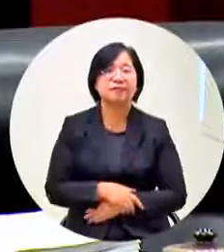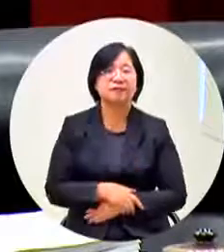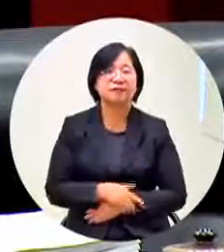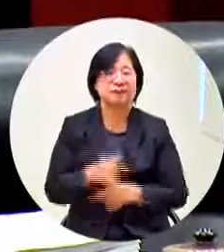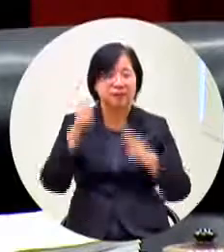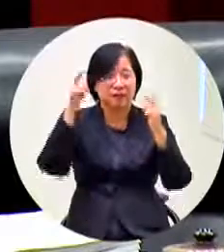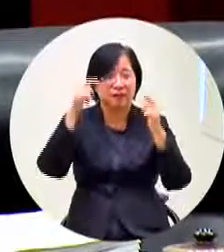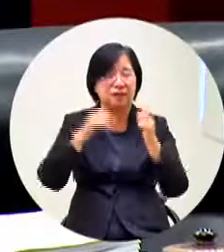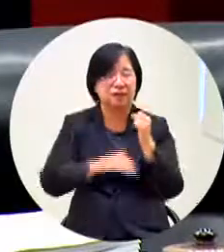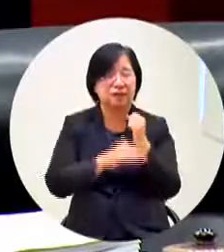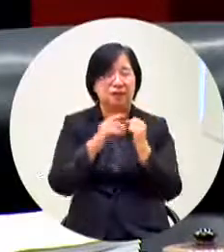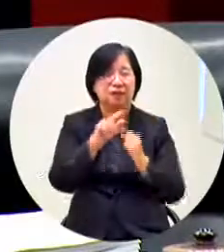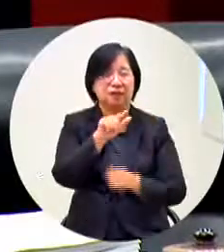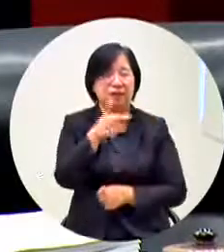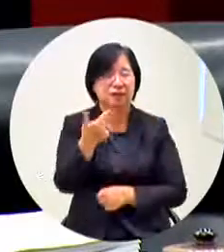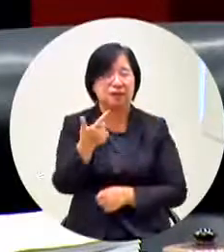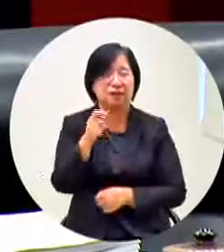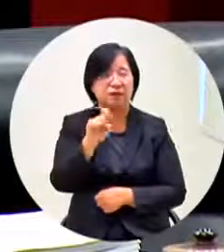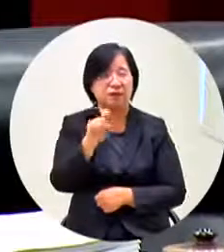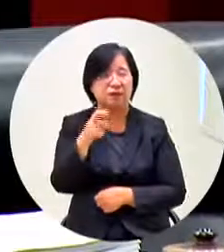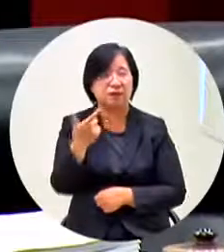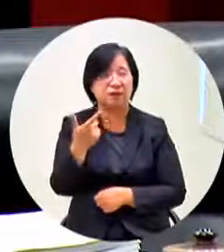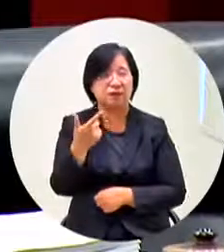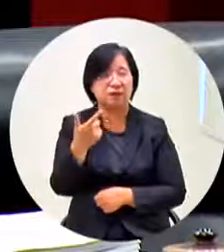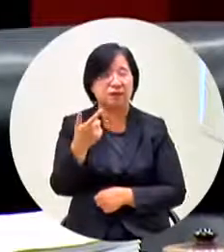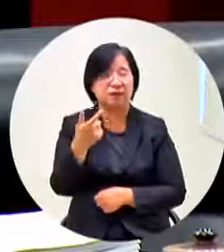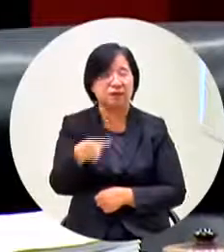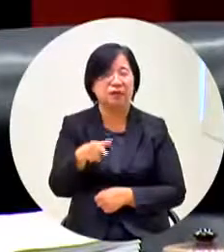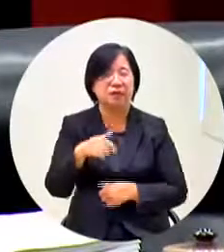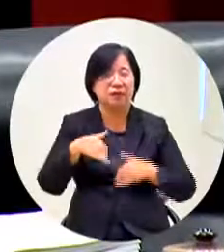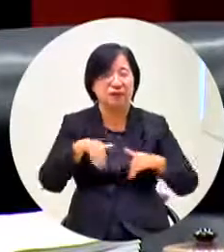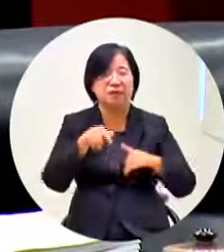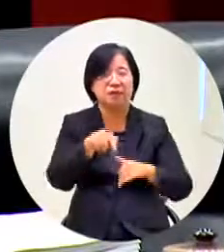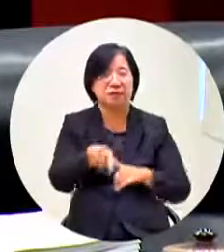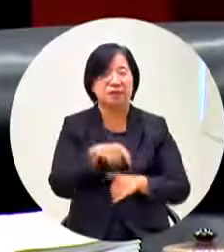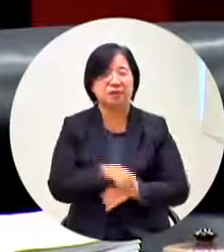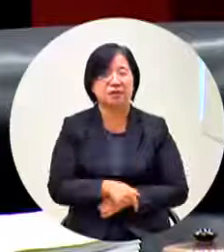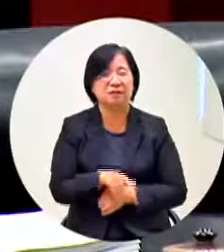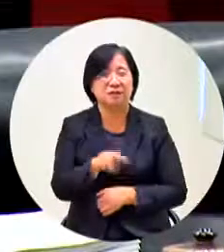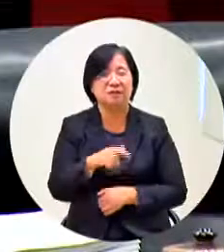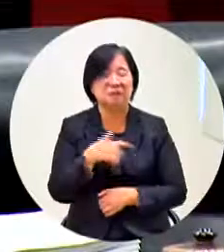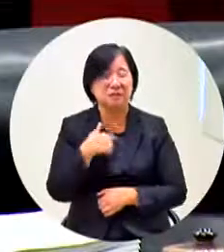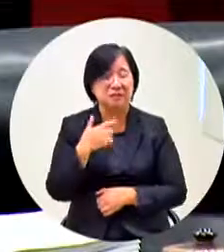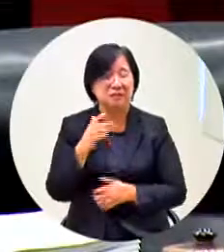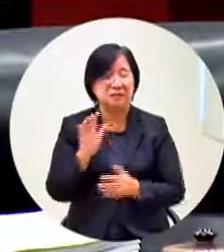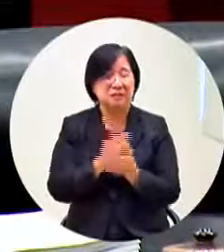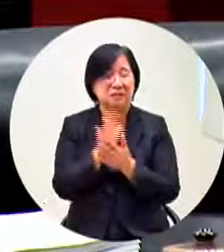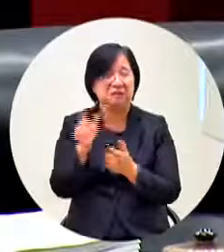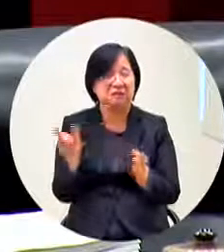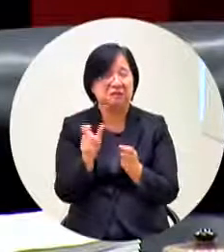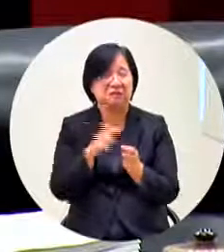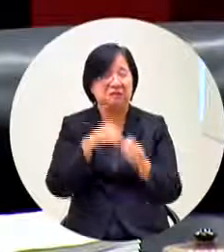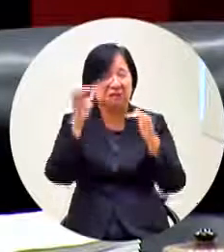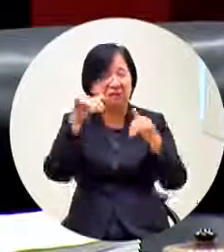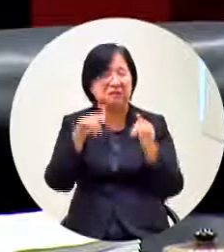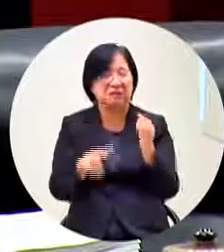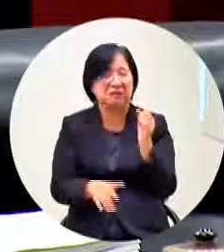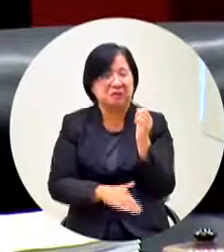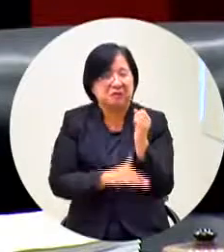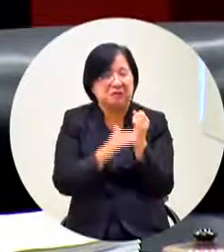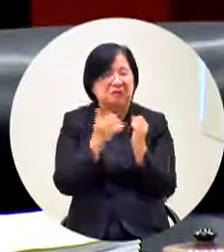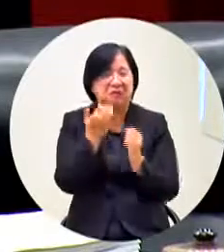巷这边，拜托你们也尽快啊，不然下一次台风天来买当时会又淹到整个啊，所以你看淹成这